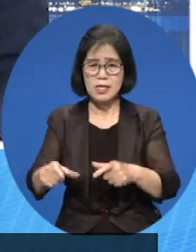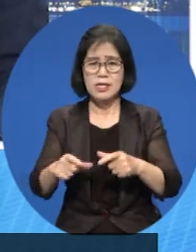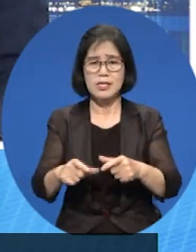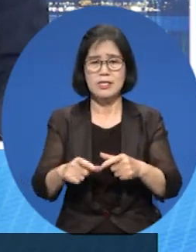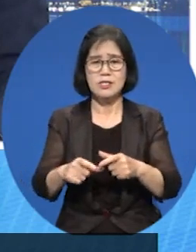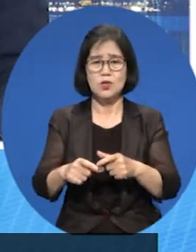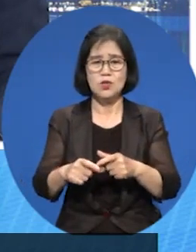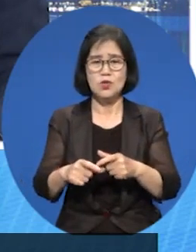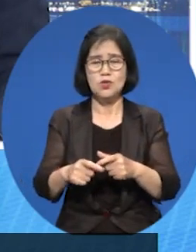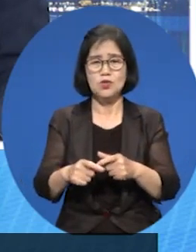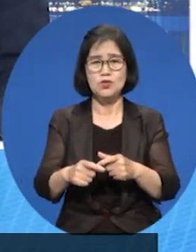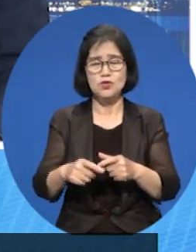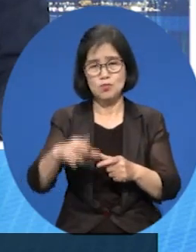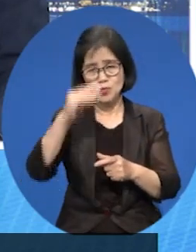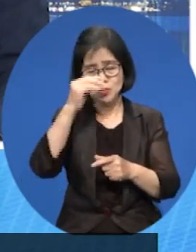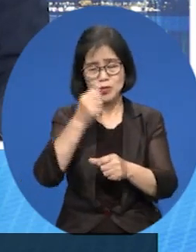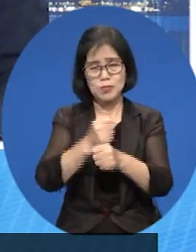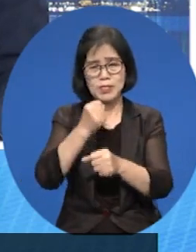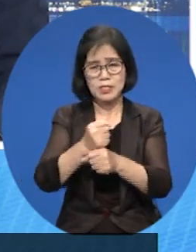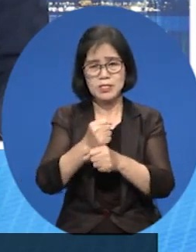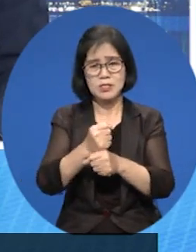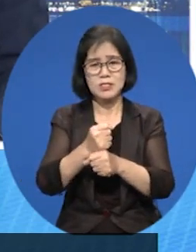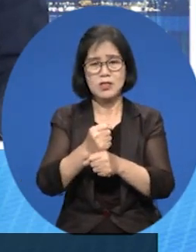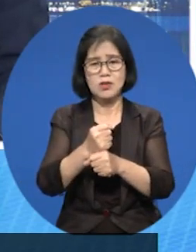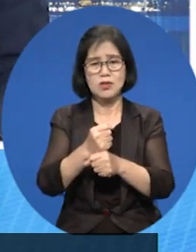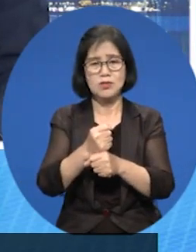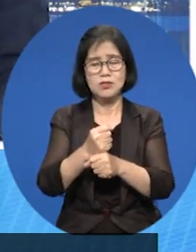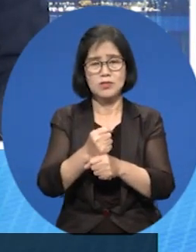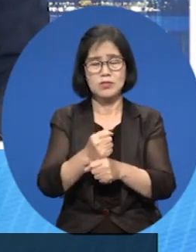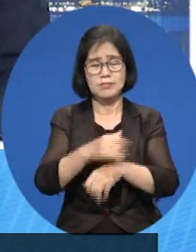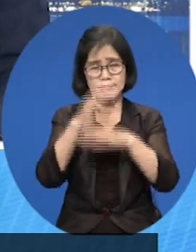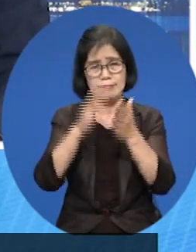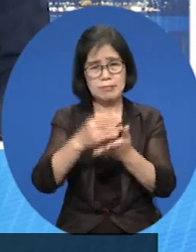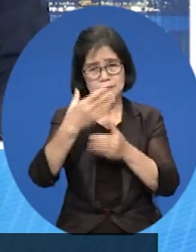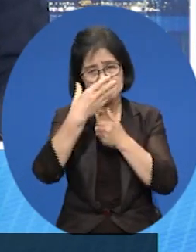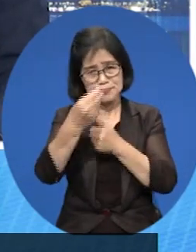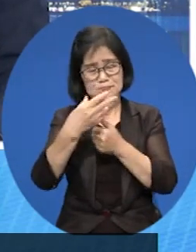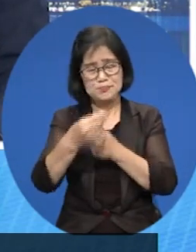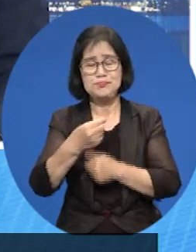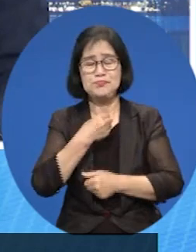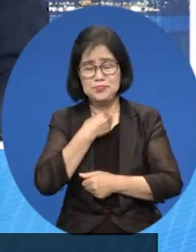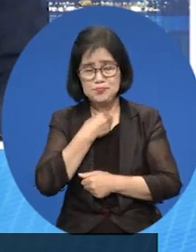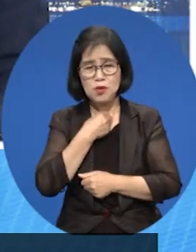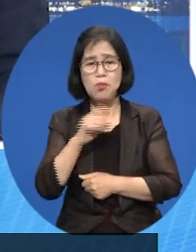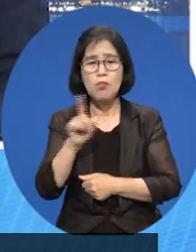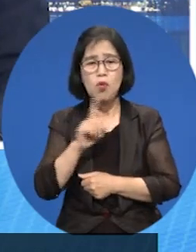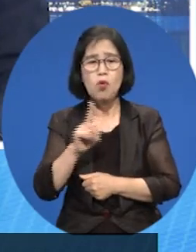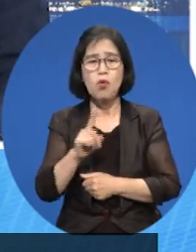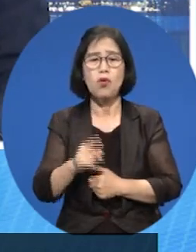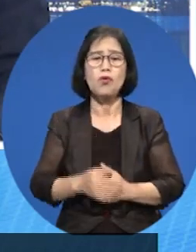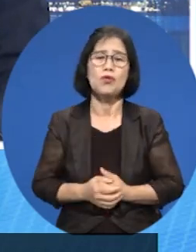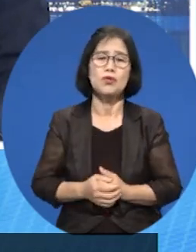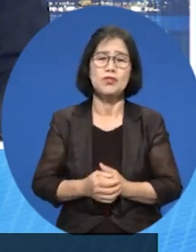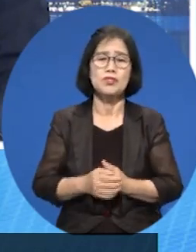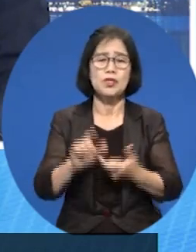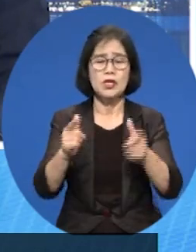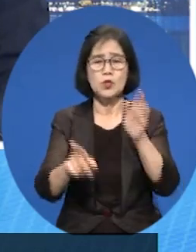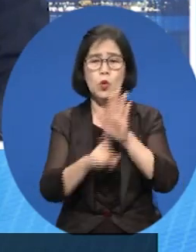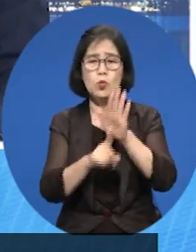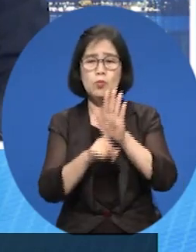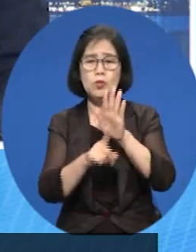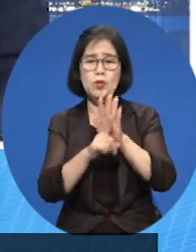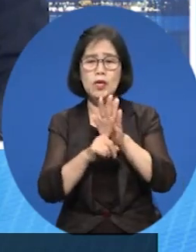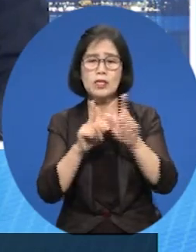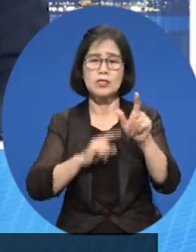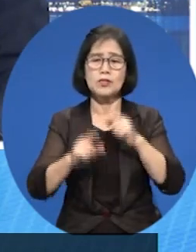어떤 그 본보기로 삼아서 여러가지 좀 많이 좀 하고 싶어 하는 것들도 많을 것 같은데 그러게 대해서 무엇보다도 여러가지로 홍보가 더